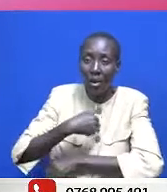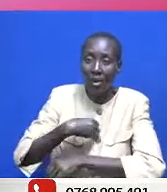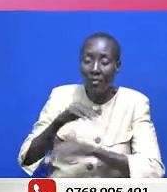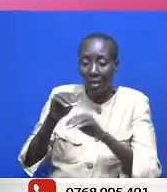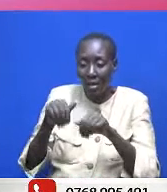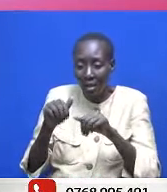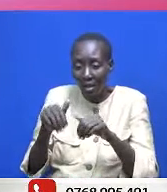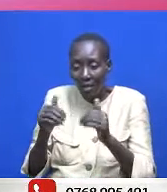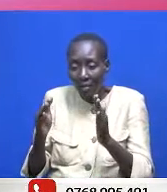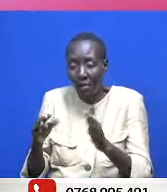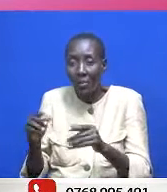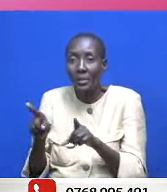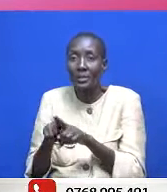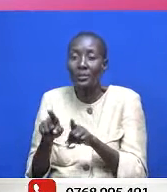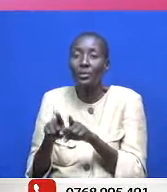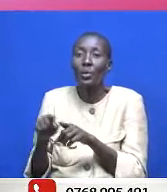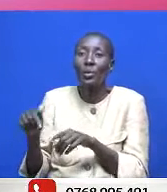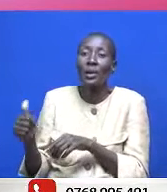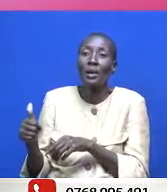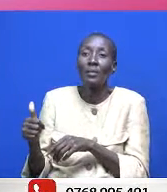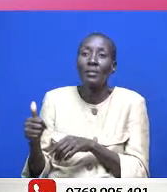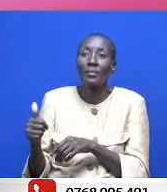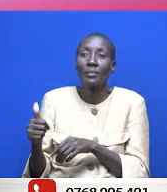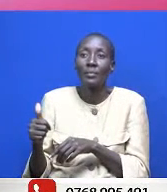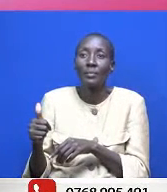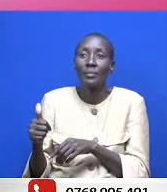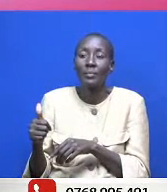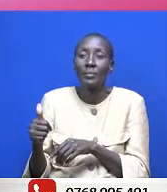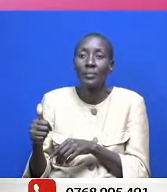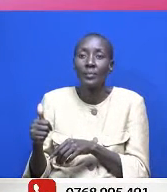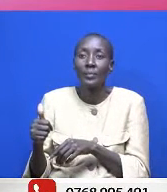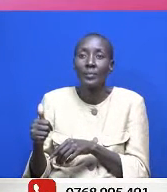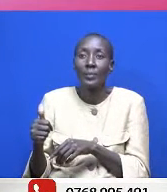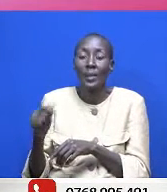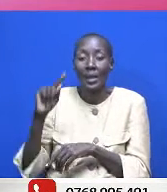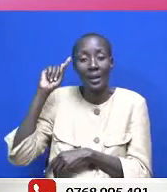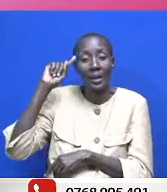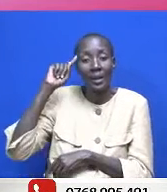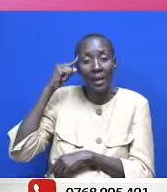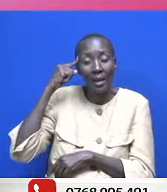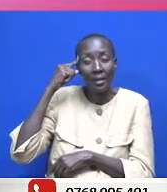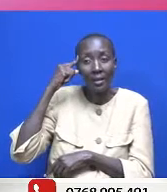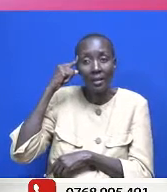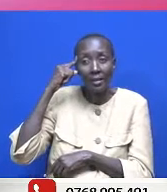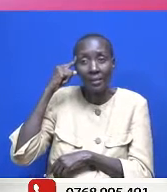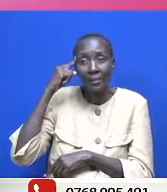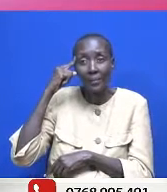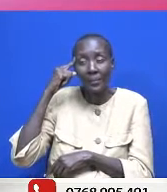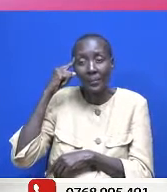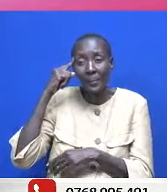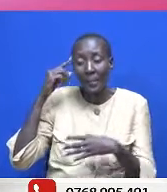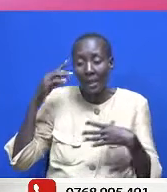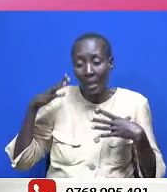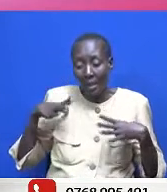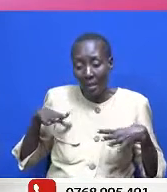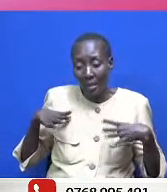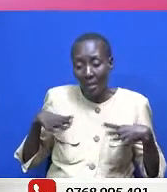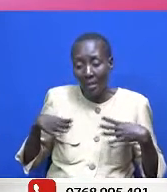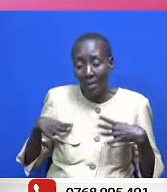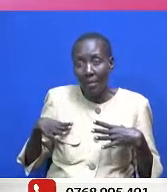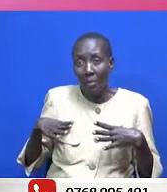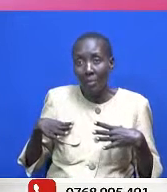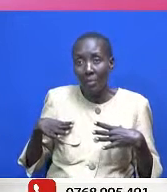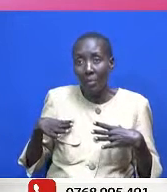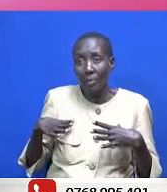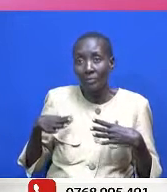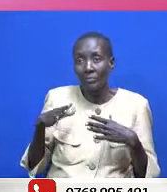kuna washikadau wengi. Na nafikiria ya kwamba wale ambaye wako katika